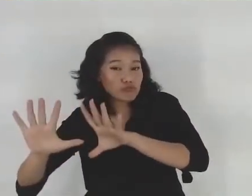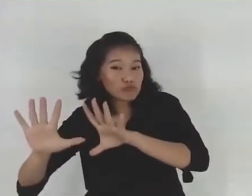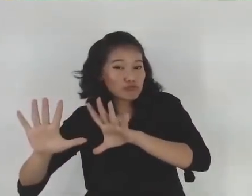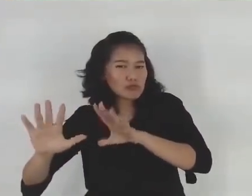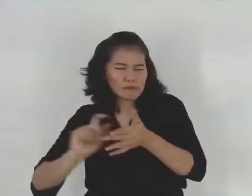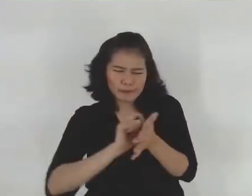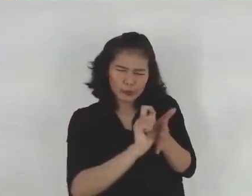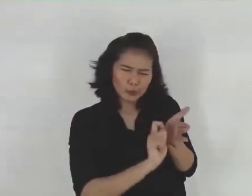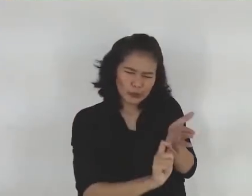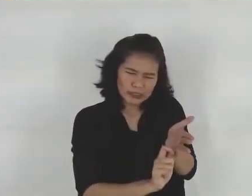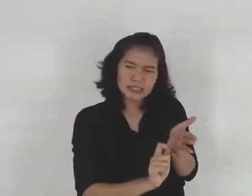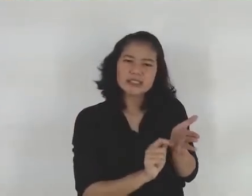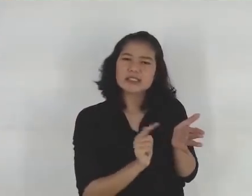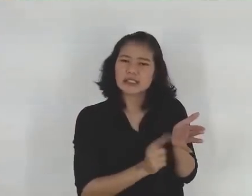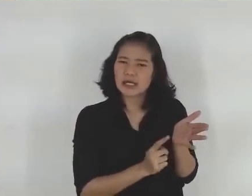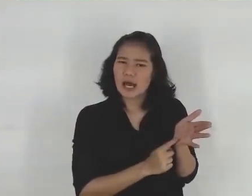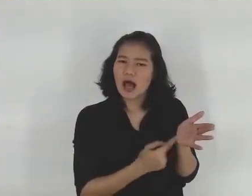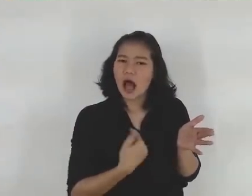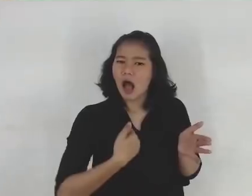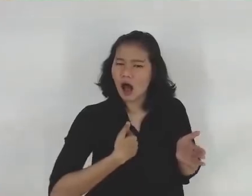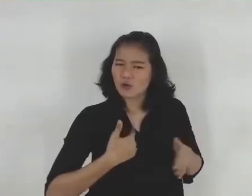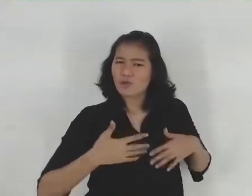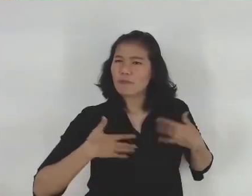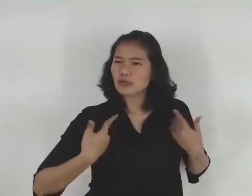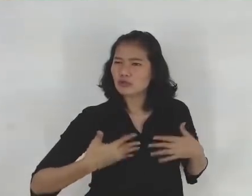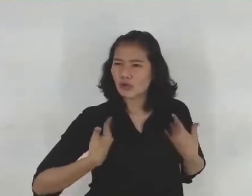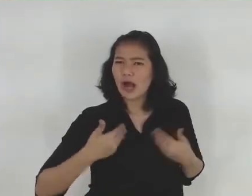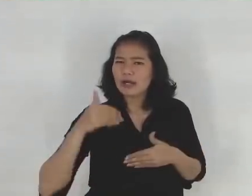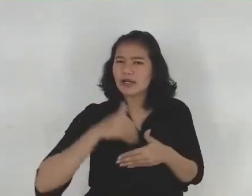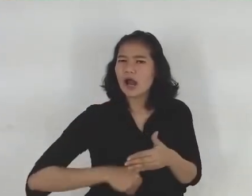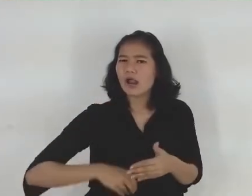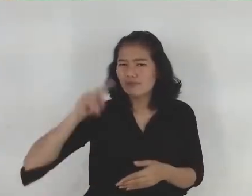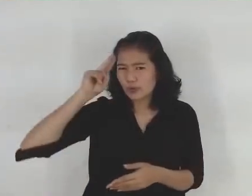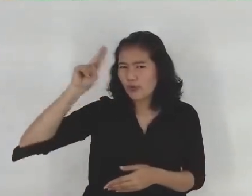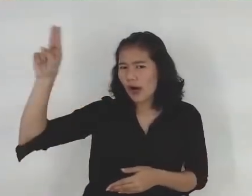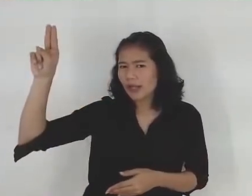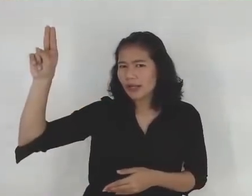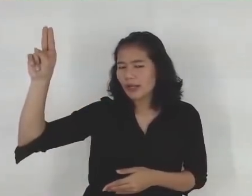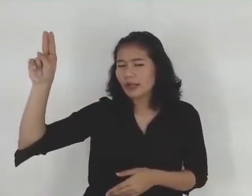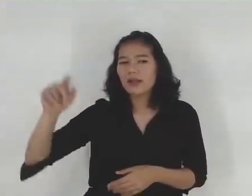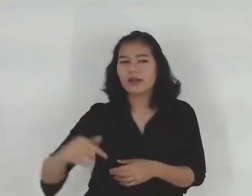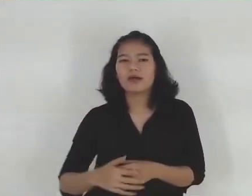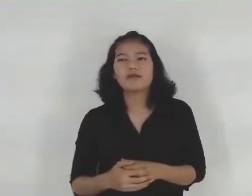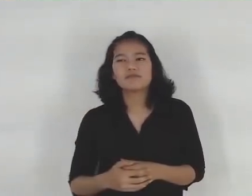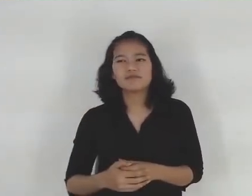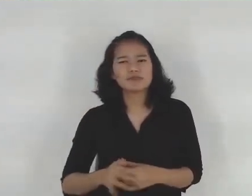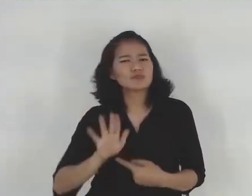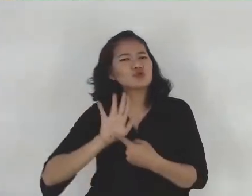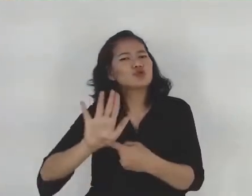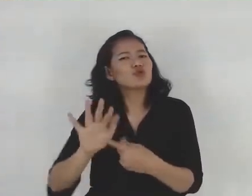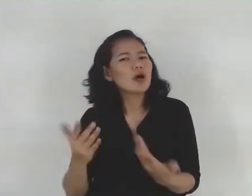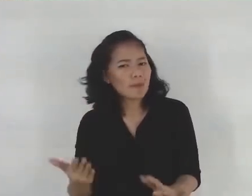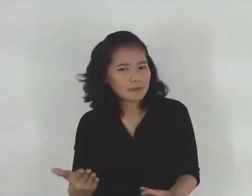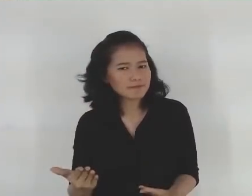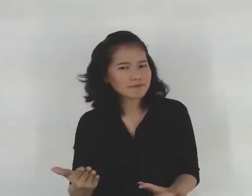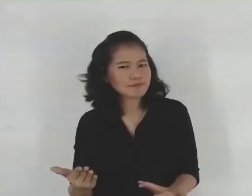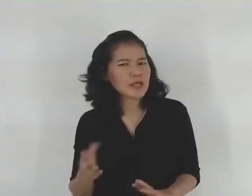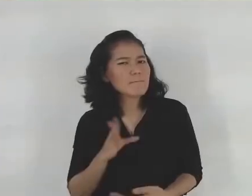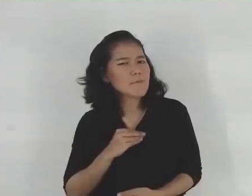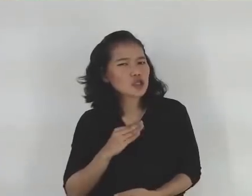menuliskan aku bersukacita di dalam Tuhan hal ini Mau mengatakan